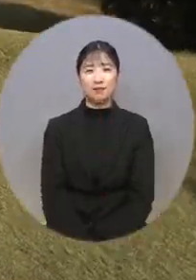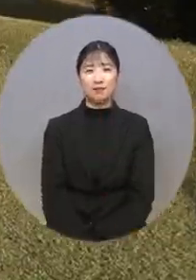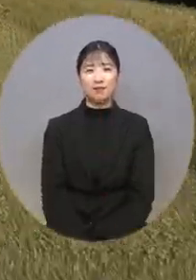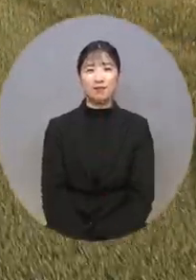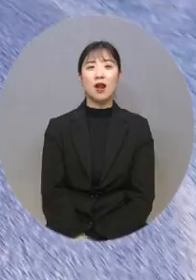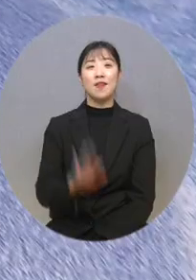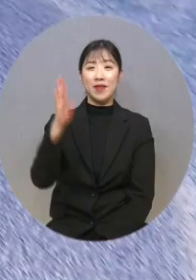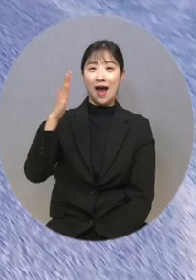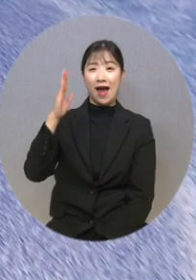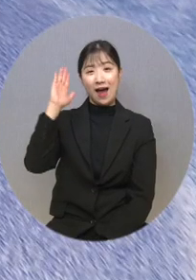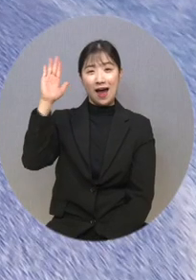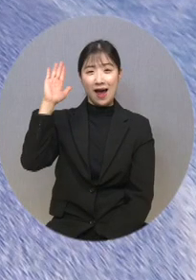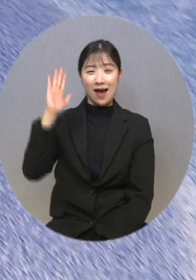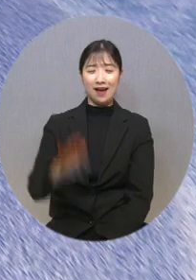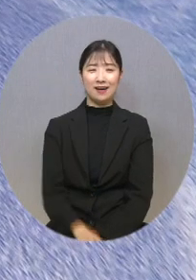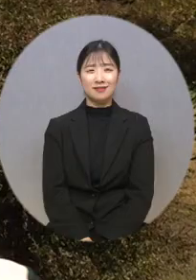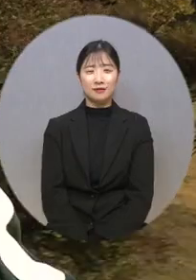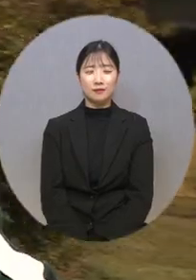뽑았다!